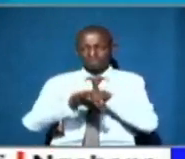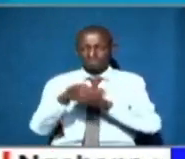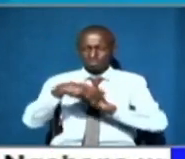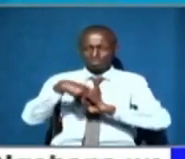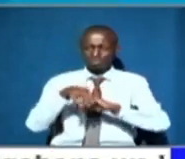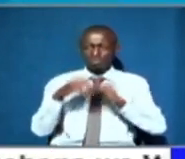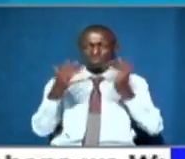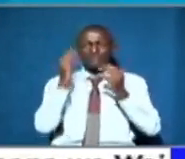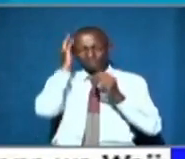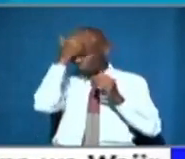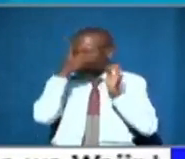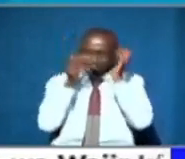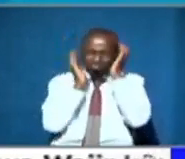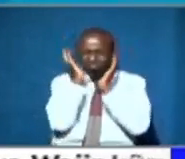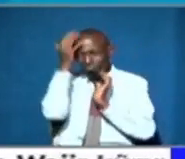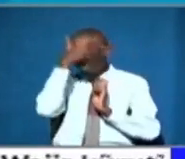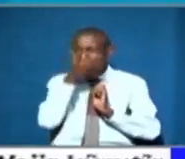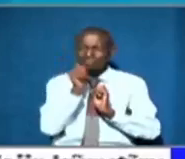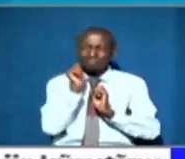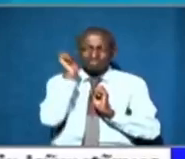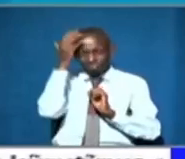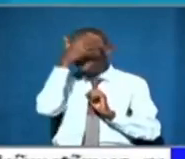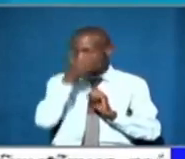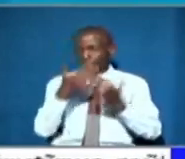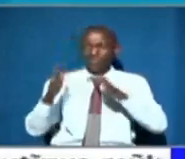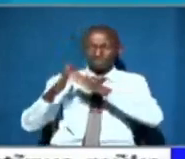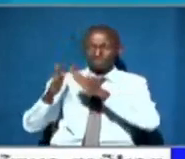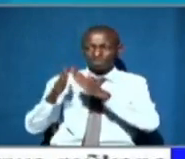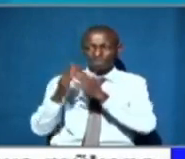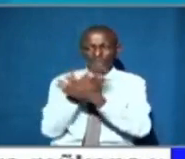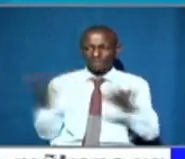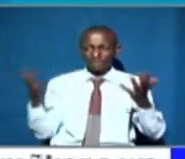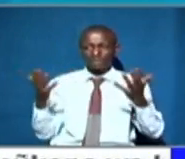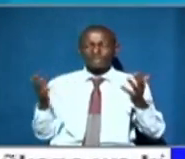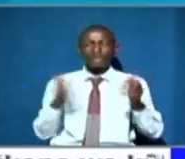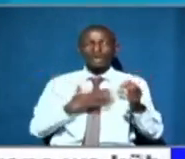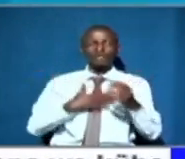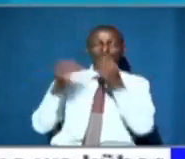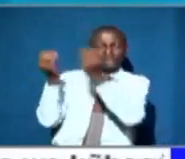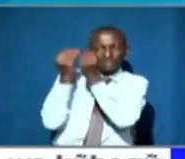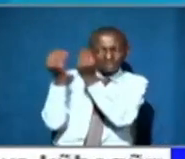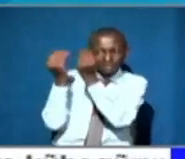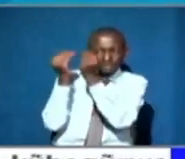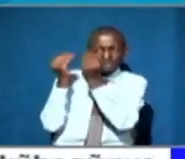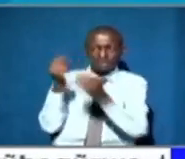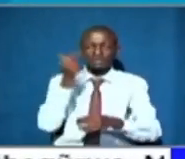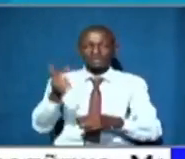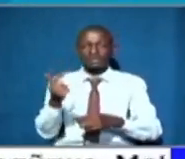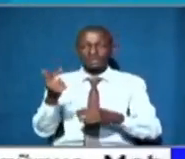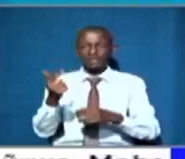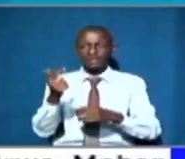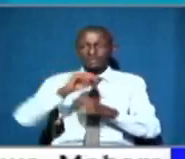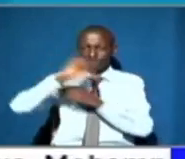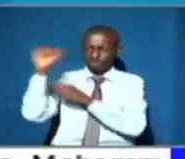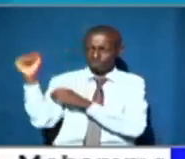idhuwe complete na tatoi gira kahida keka na ke hiyo ni mafudithi yo maito idhuwe kwa aje mafudithi yo tuereto manene woke ra